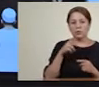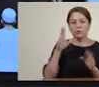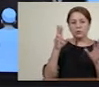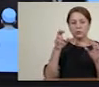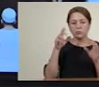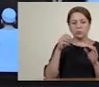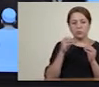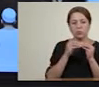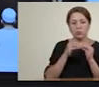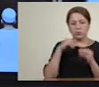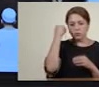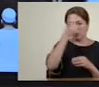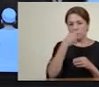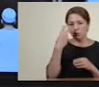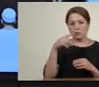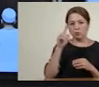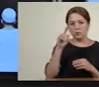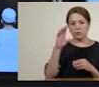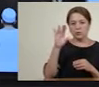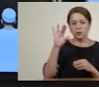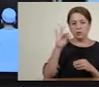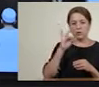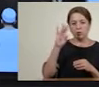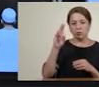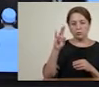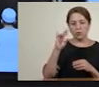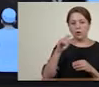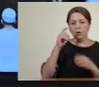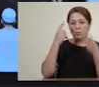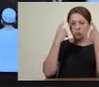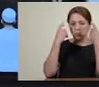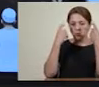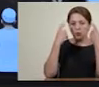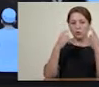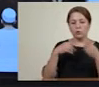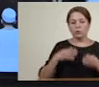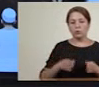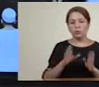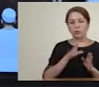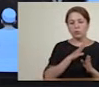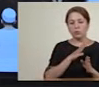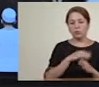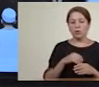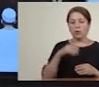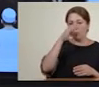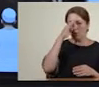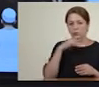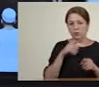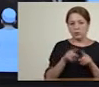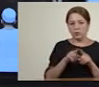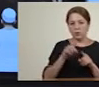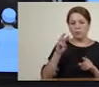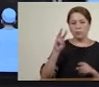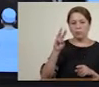810-yilning 21-iyunida Buxoro shahrida tug'ilgan. Otasi ham muhaddis